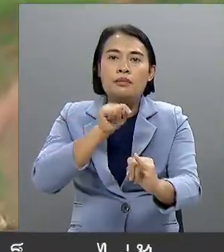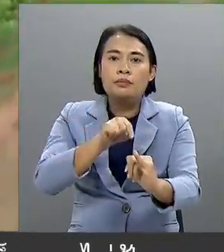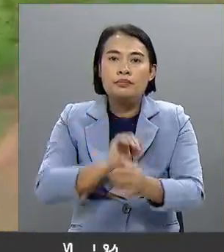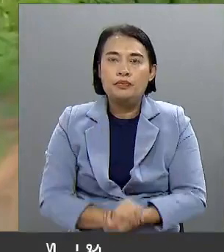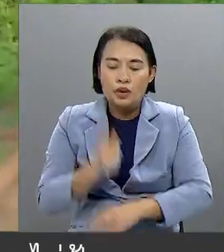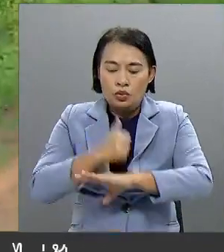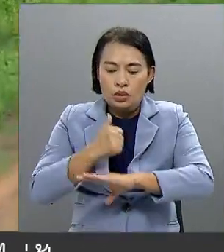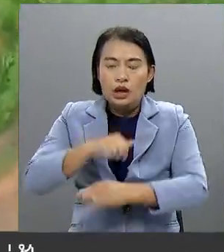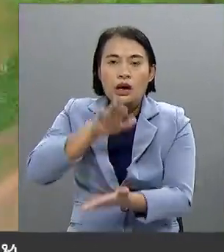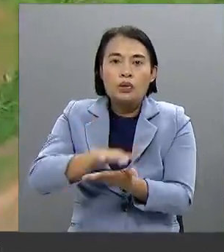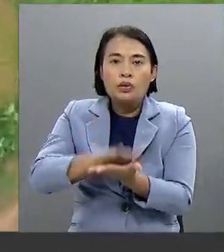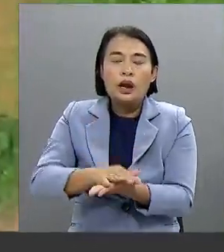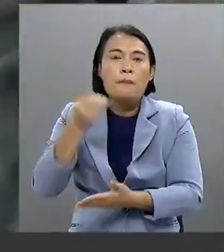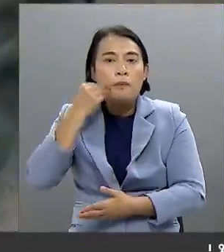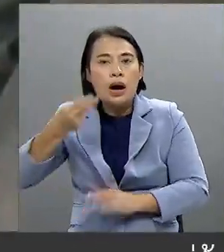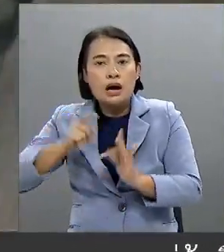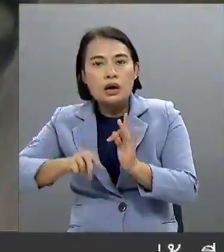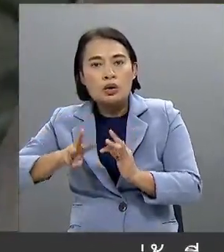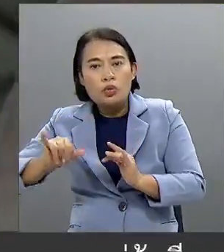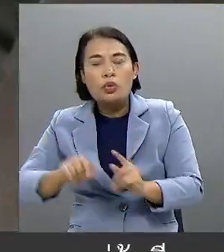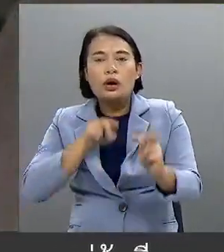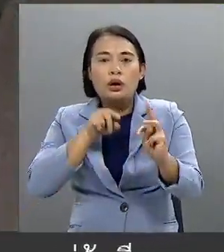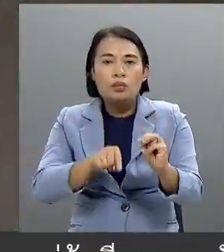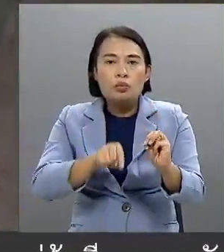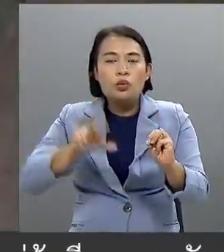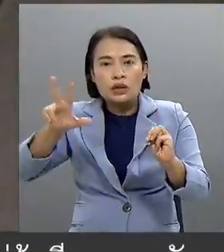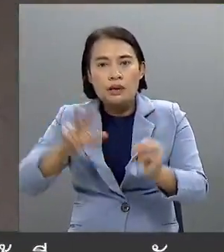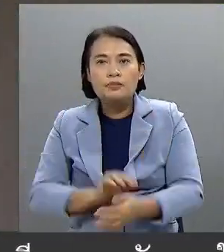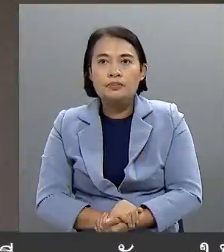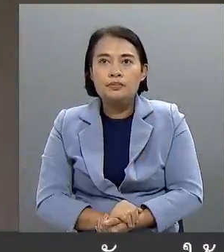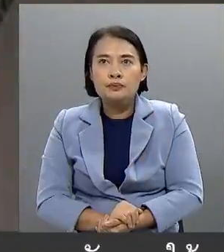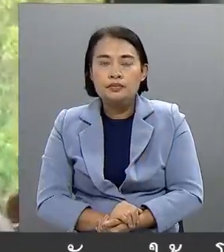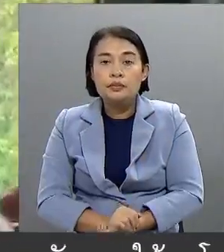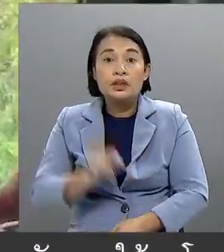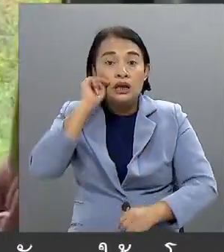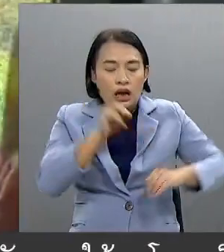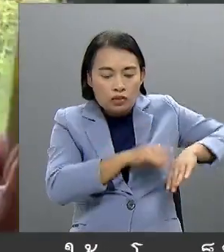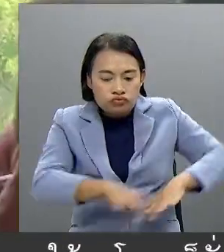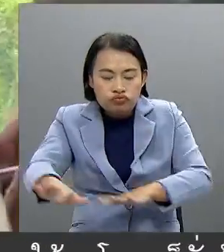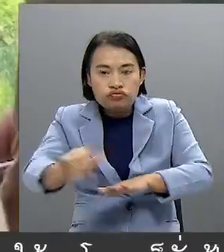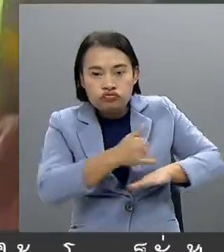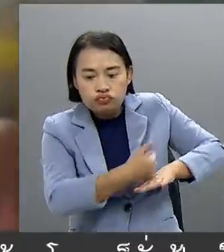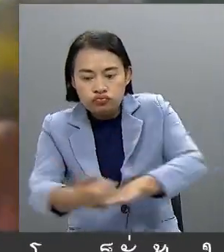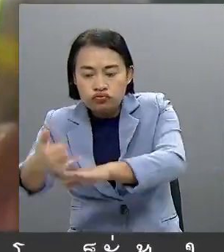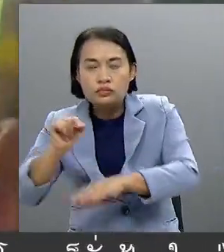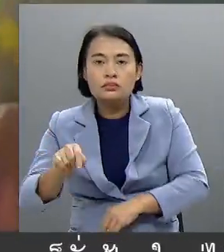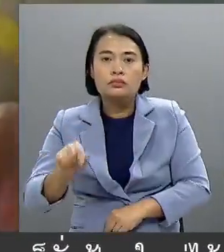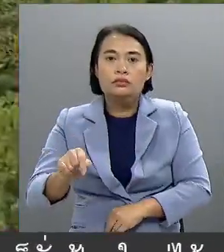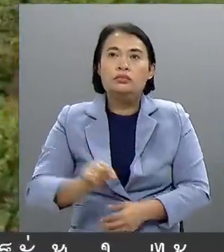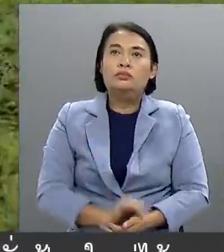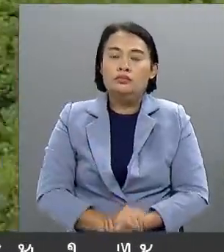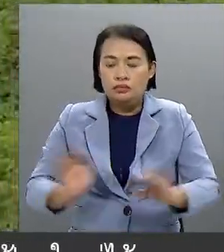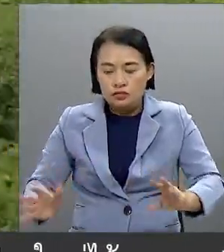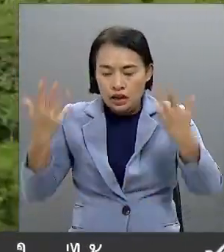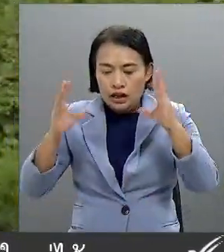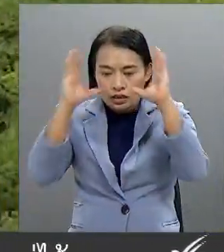นบ้านห้วยเฮียหมู่3ตำบลห้วยเฮียอำเภอนครไทยที่ถูกกระแสน้ำป่าจากลำน้ำคานพัดสูญหายเมื่อคืนวันที่